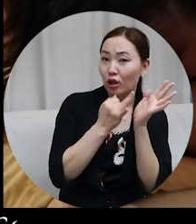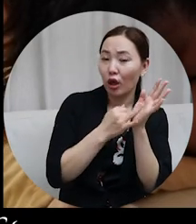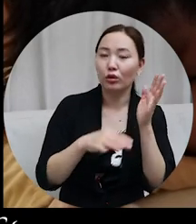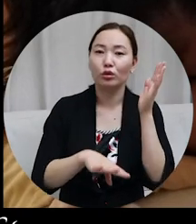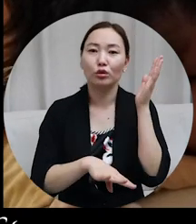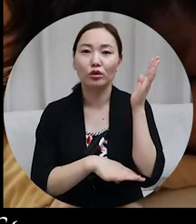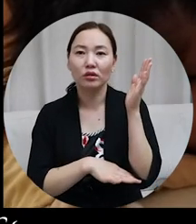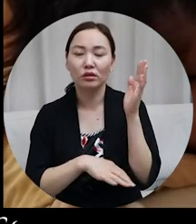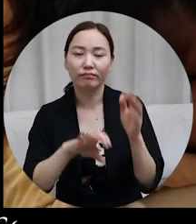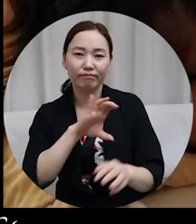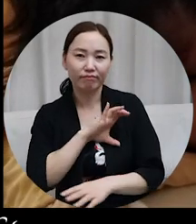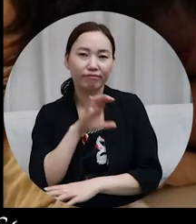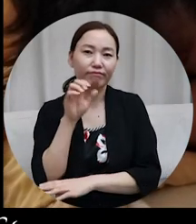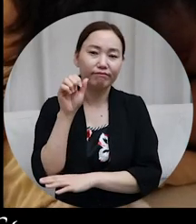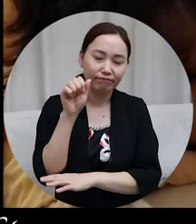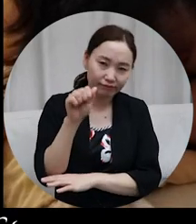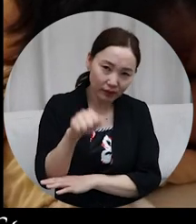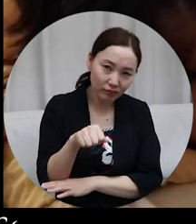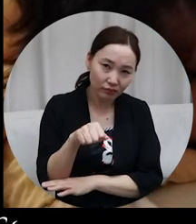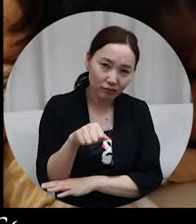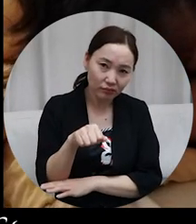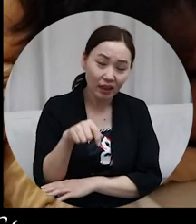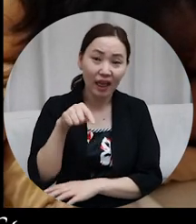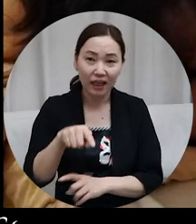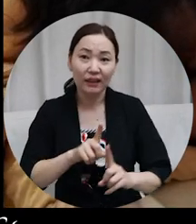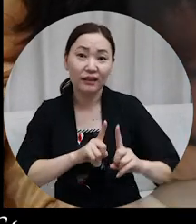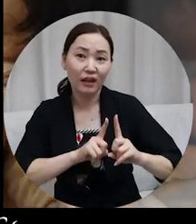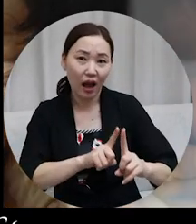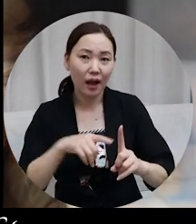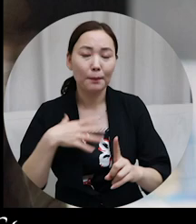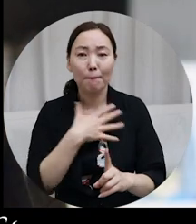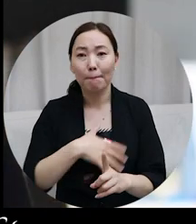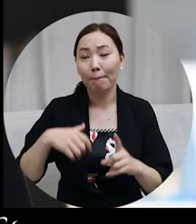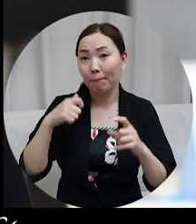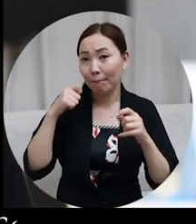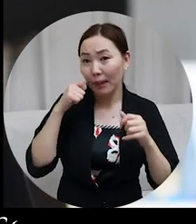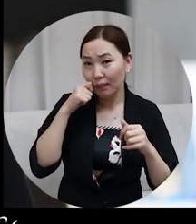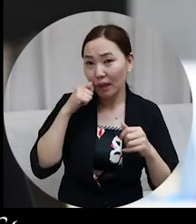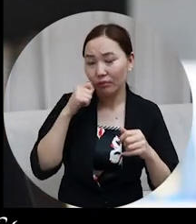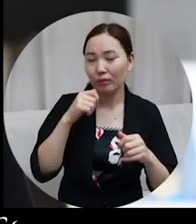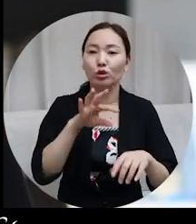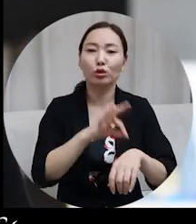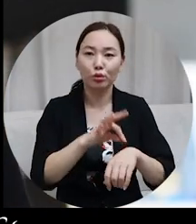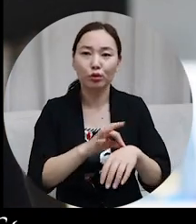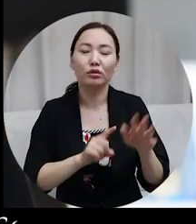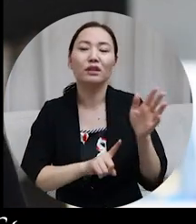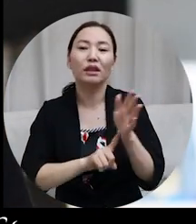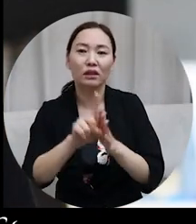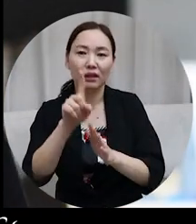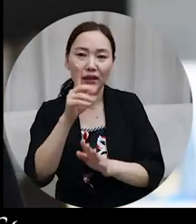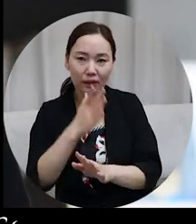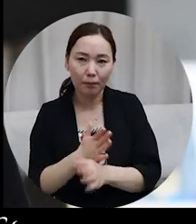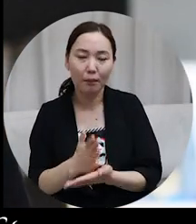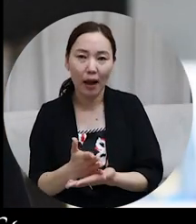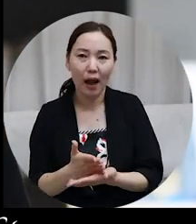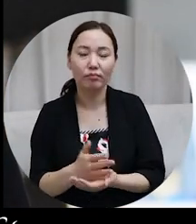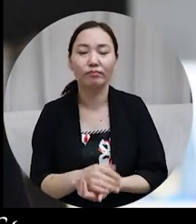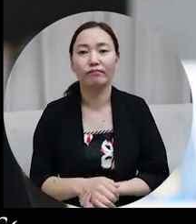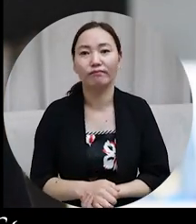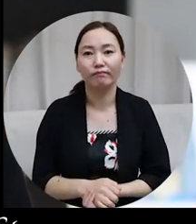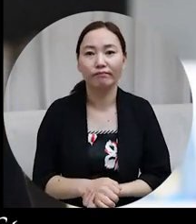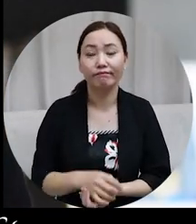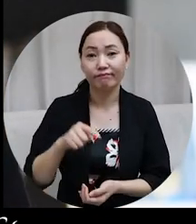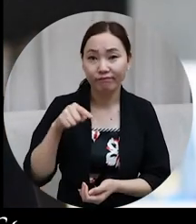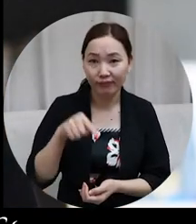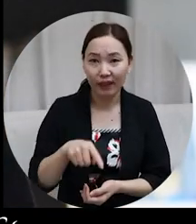хямарч үзээгүй. Тэгэд бол нэг 7 хоног хямарсан. Тэгэл яг нэг хямрангуй чинь би бас даагад өвдөцдөг. Тэгэл шууд